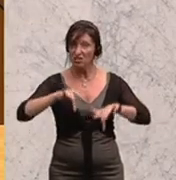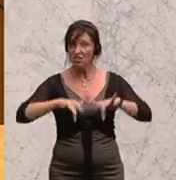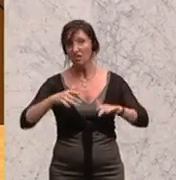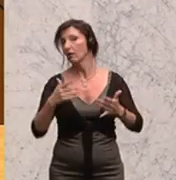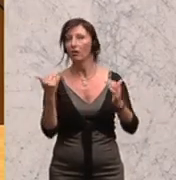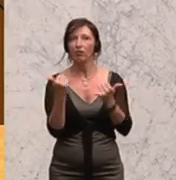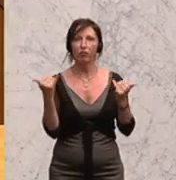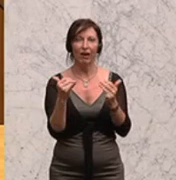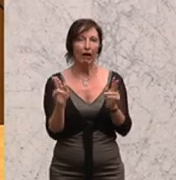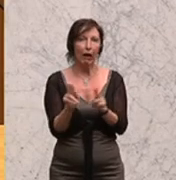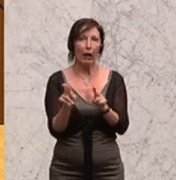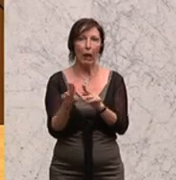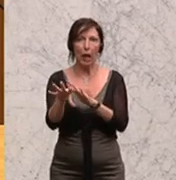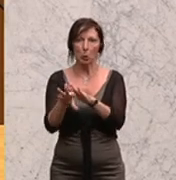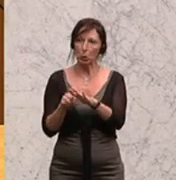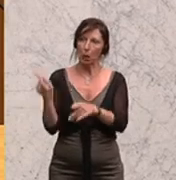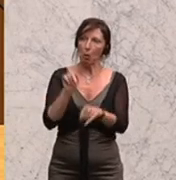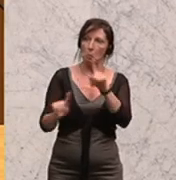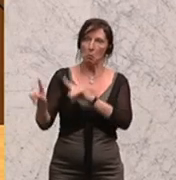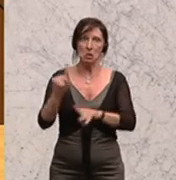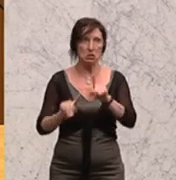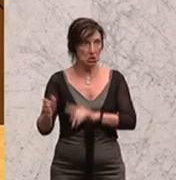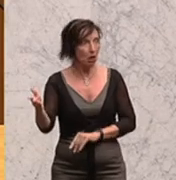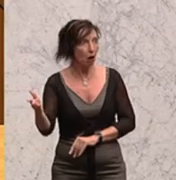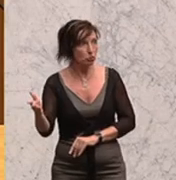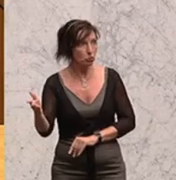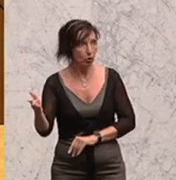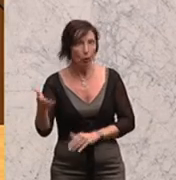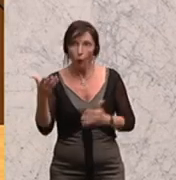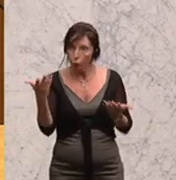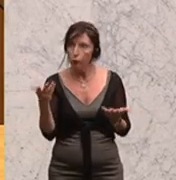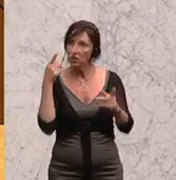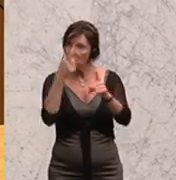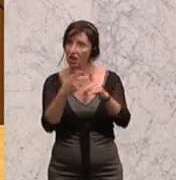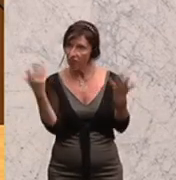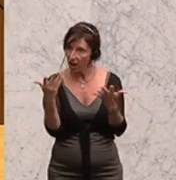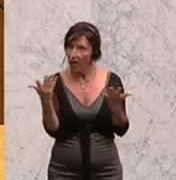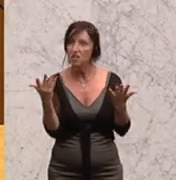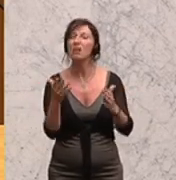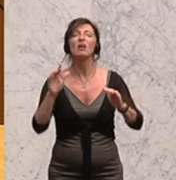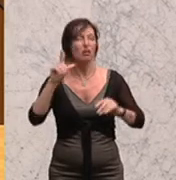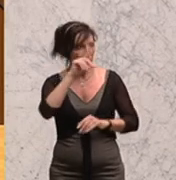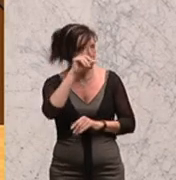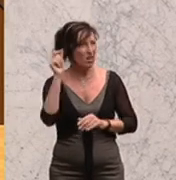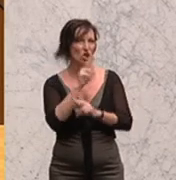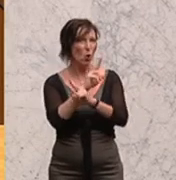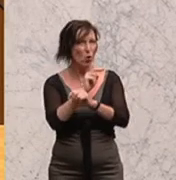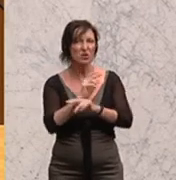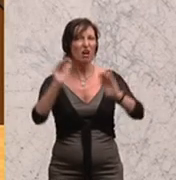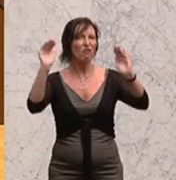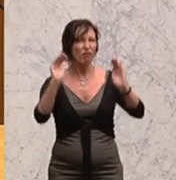Unternehmen und treiben es so weit, dass immer weniger Leute in Österreich bereit sein werden, Unternehmer zu